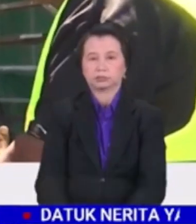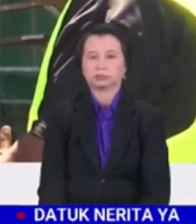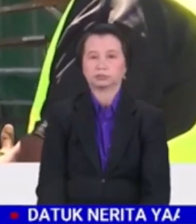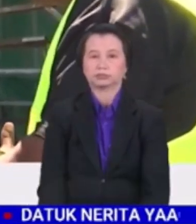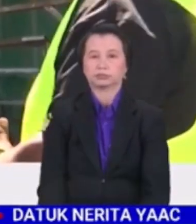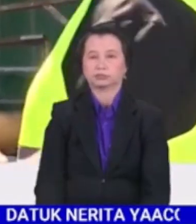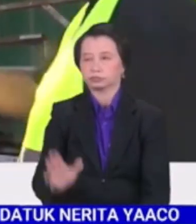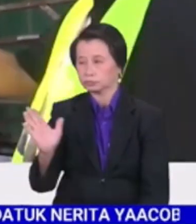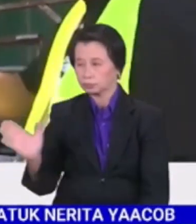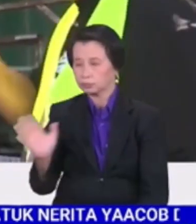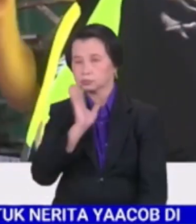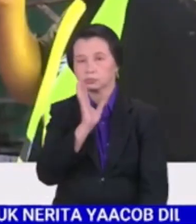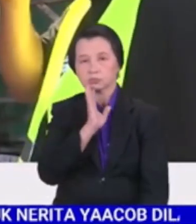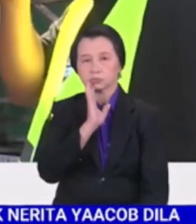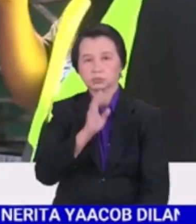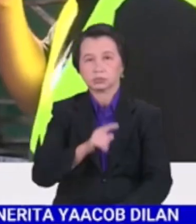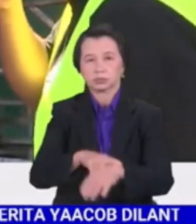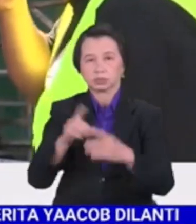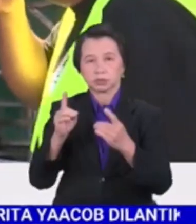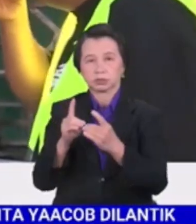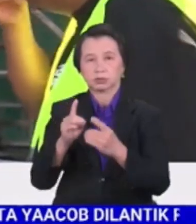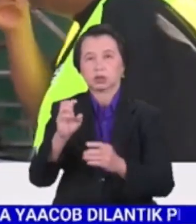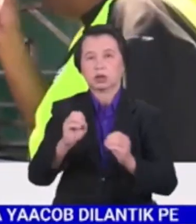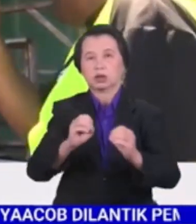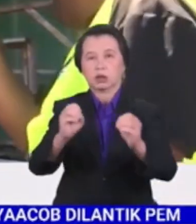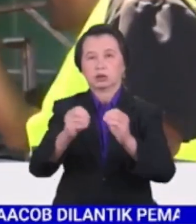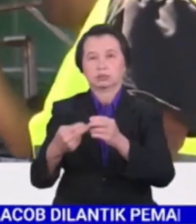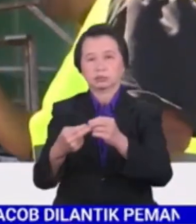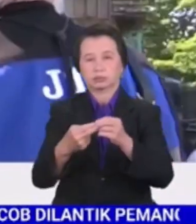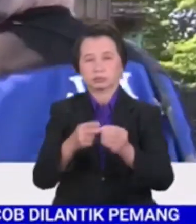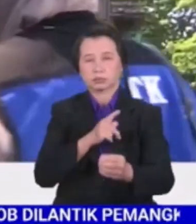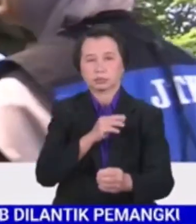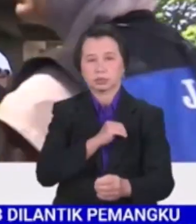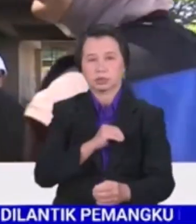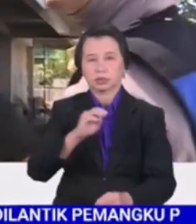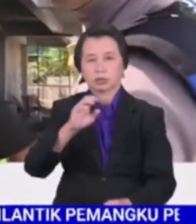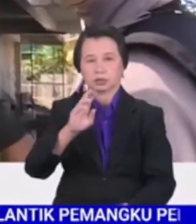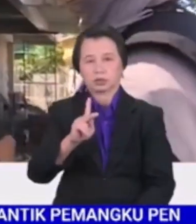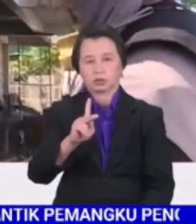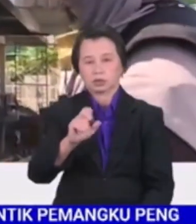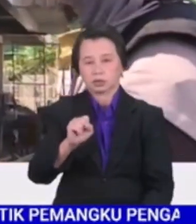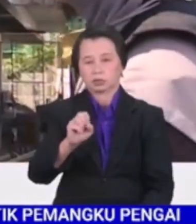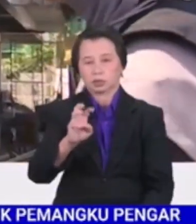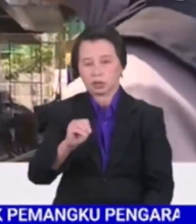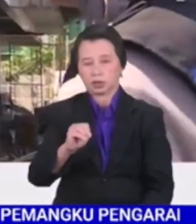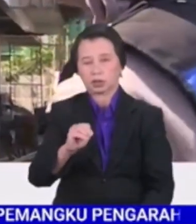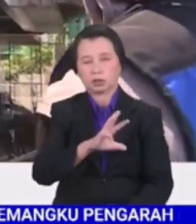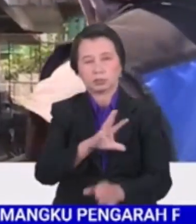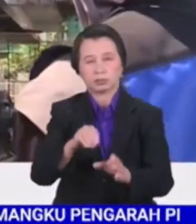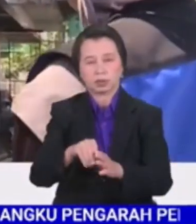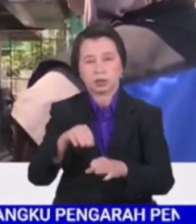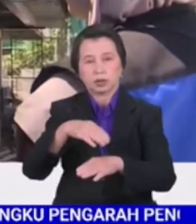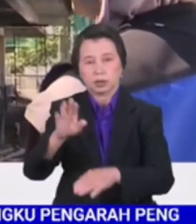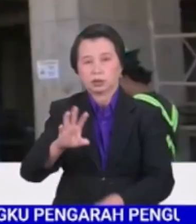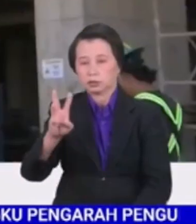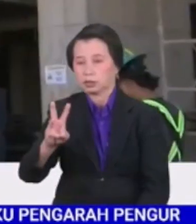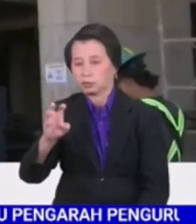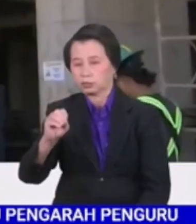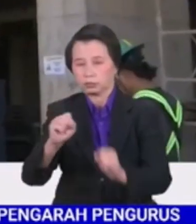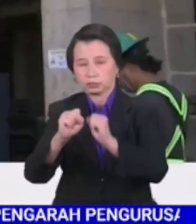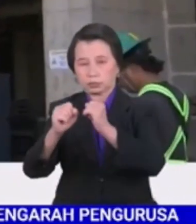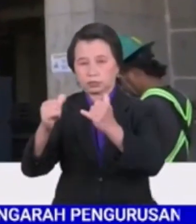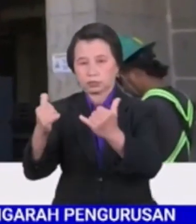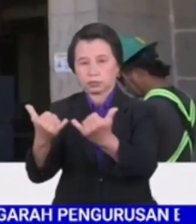mereka berkata demikian semuase ditemui dalam operasi bersepadu Kementerian sumber manusia GSM melibatkan lebih 60